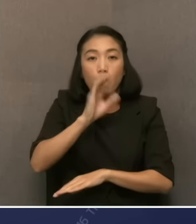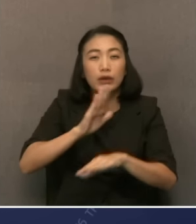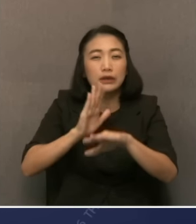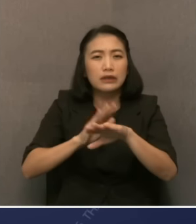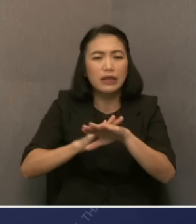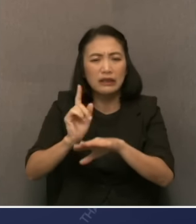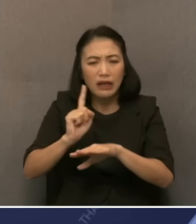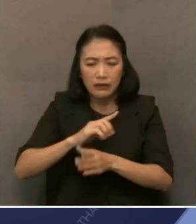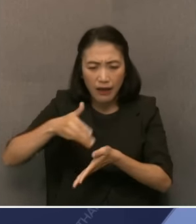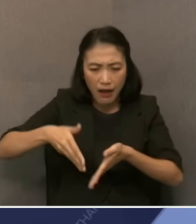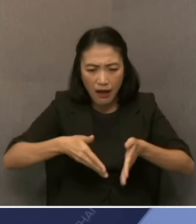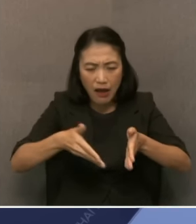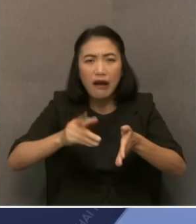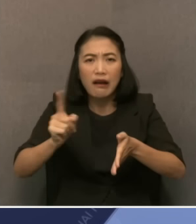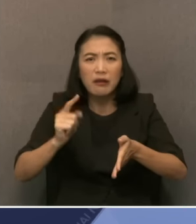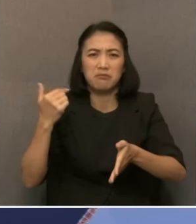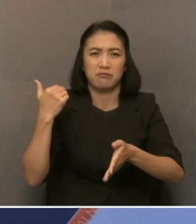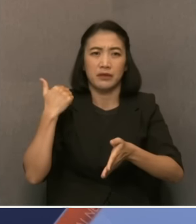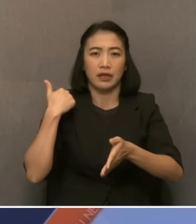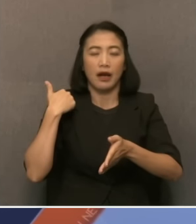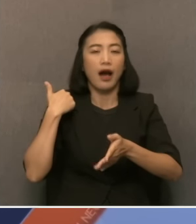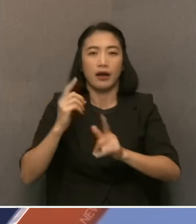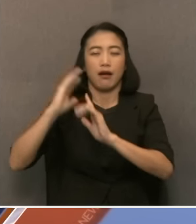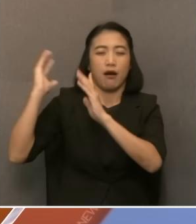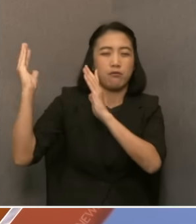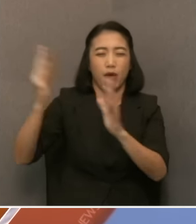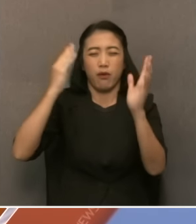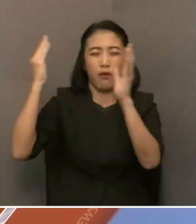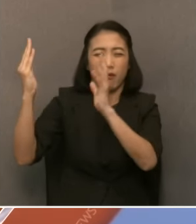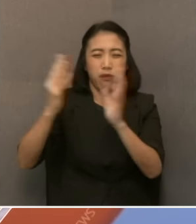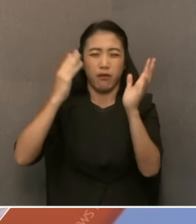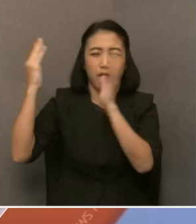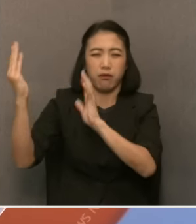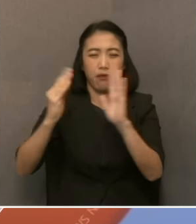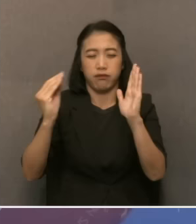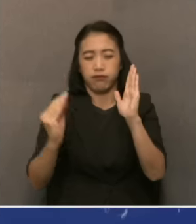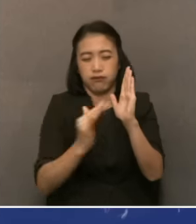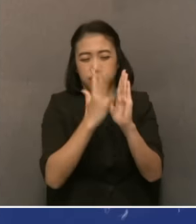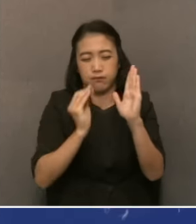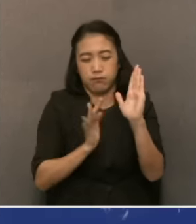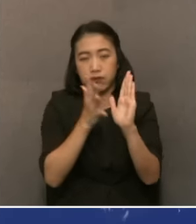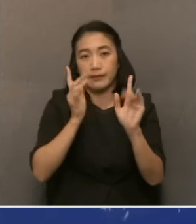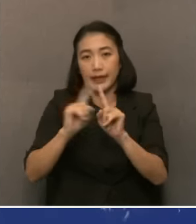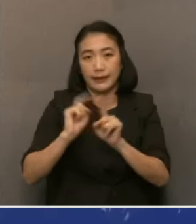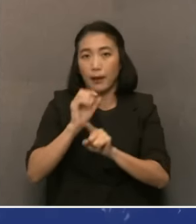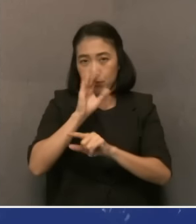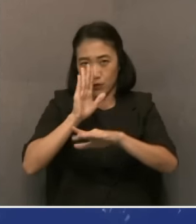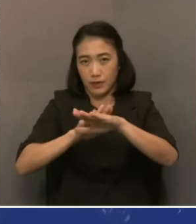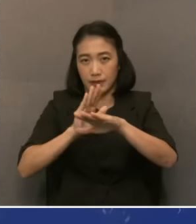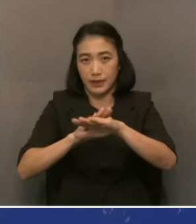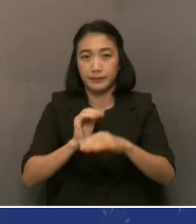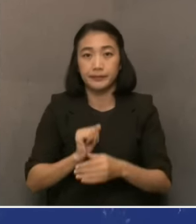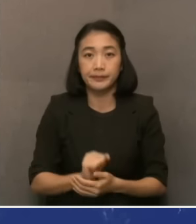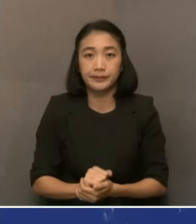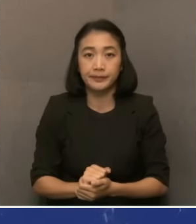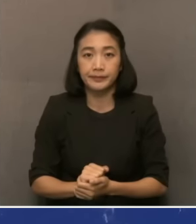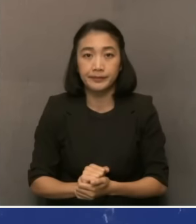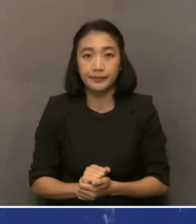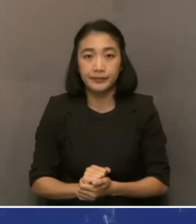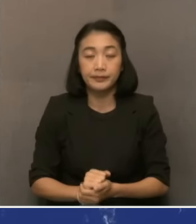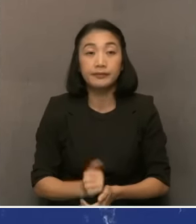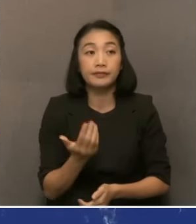เส้นทางของพายุหมุนเขตร้อนที่เกาะตัวในมหาสมุทรแปซิฟิกค่ะกรมอุตุนิยมวิทยา